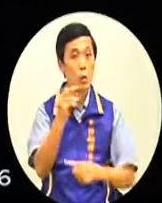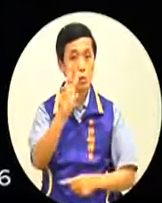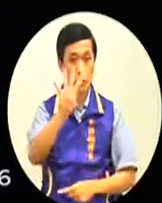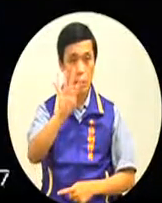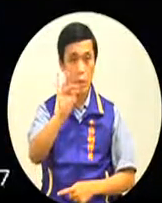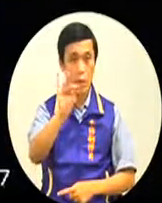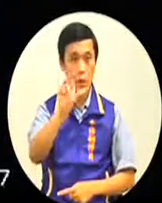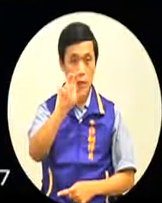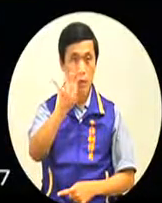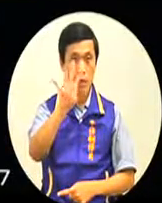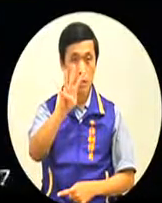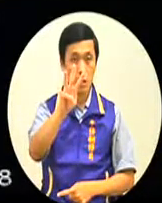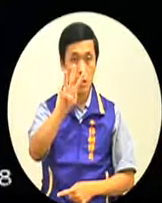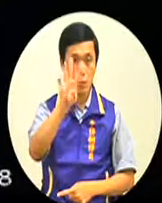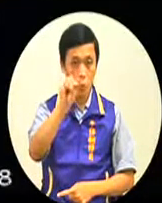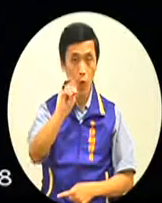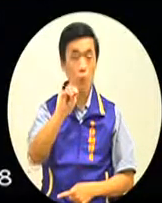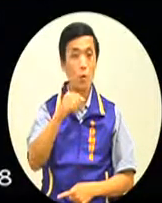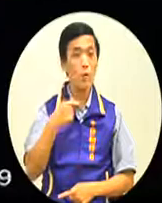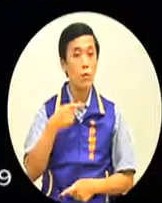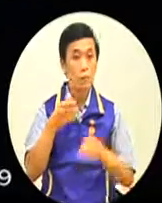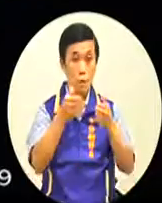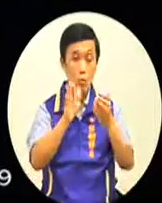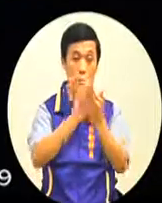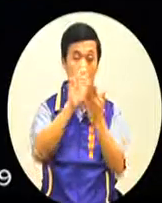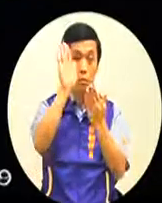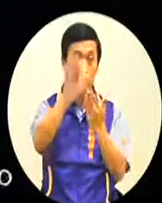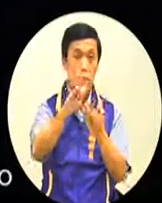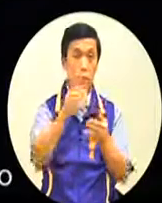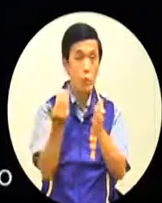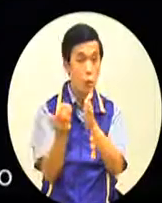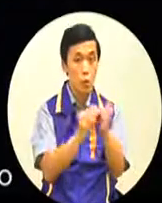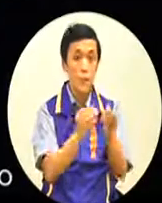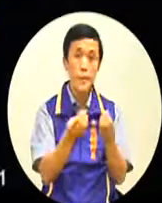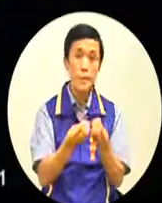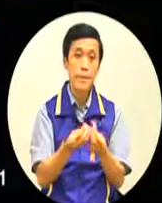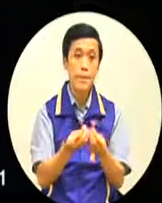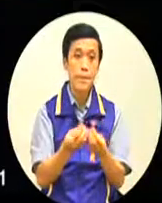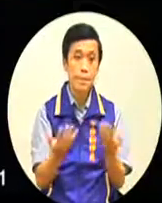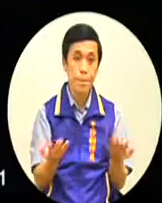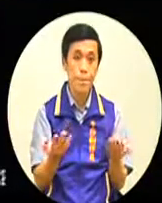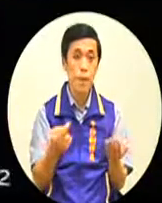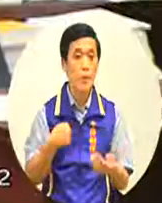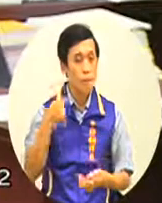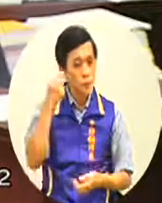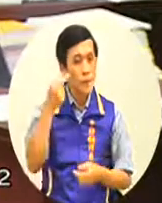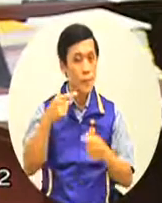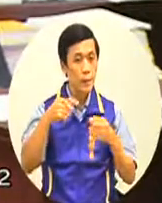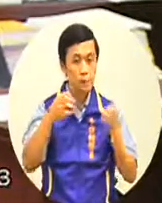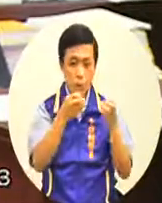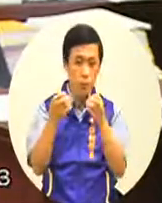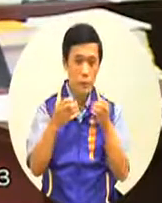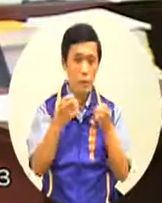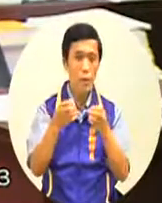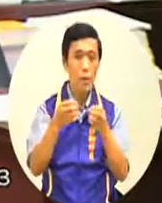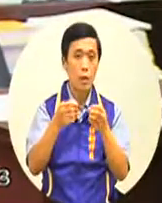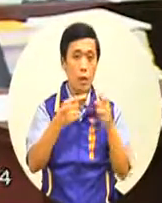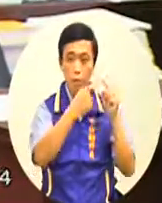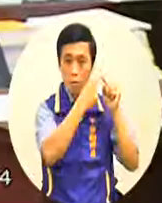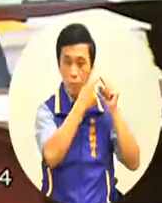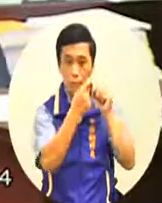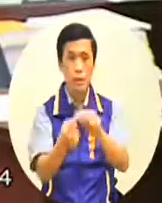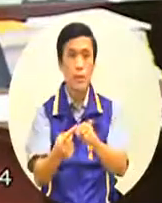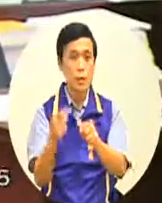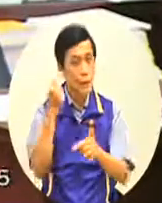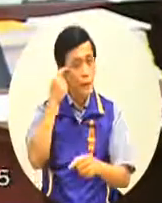口。所以我们要怎么样替未来做更多的准备，这件事情我们一定要不断的谈，不断的讲，不断的去构思要怎么